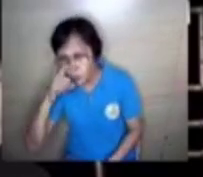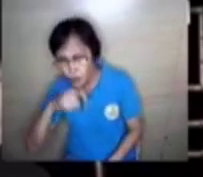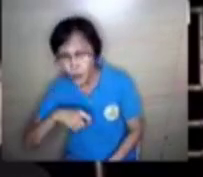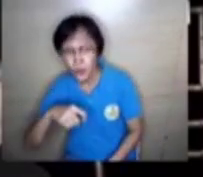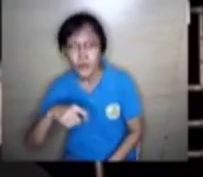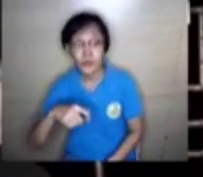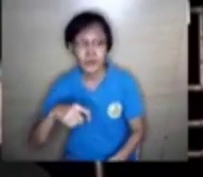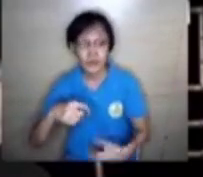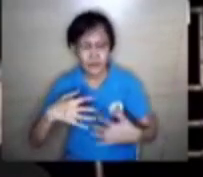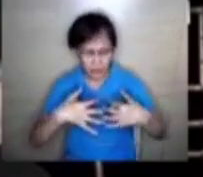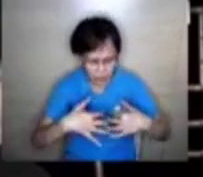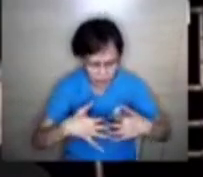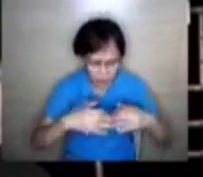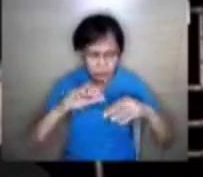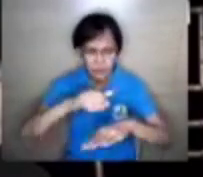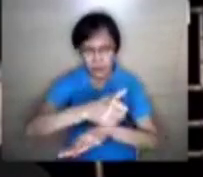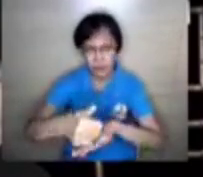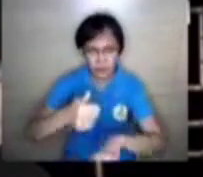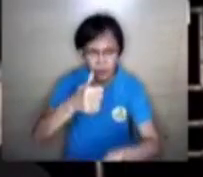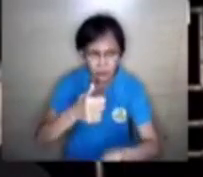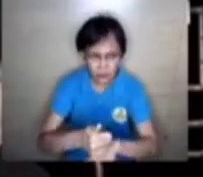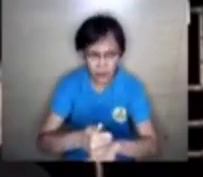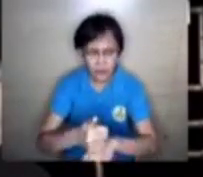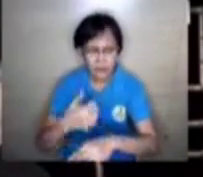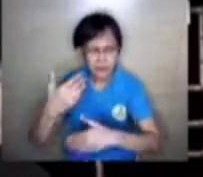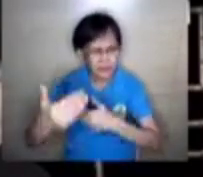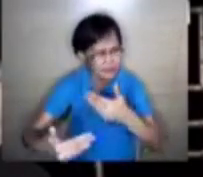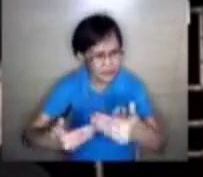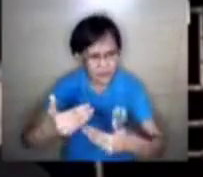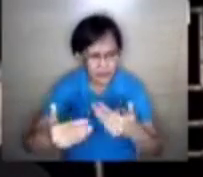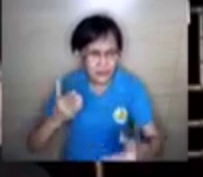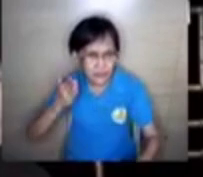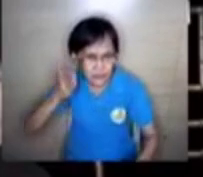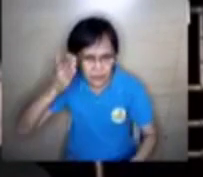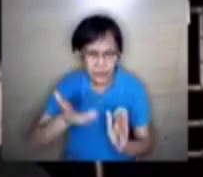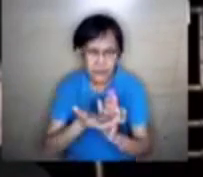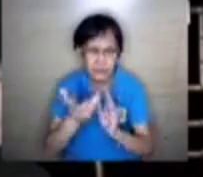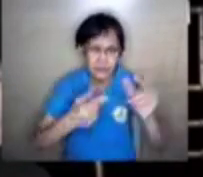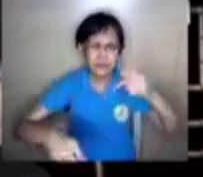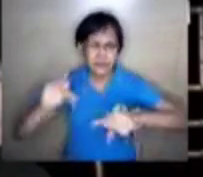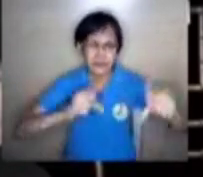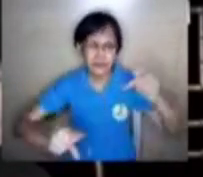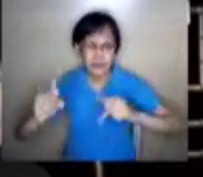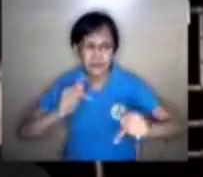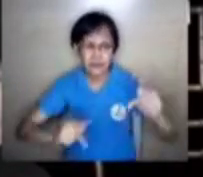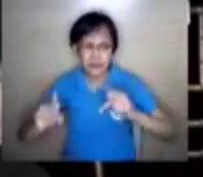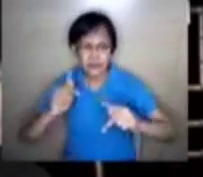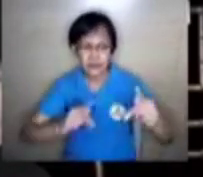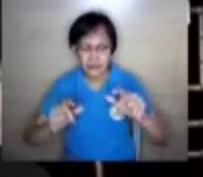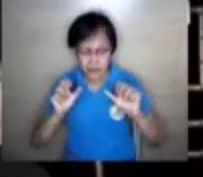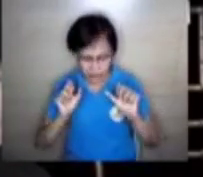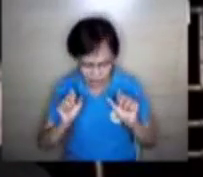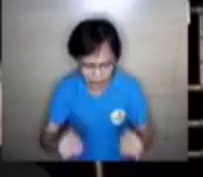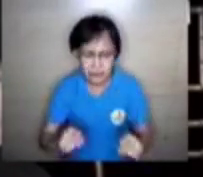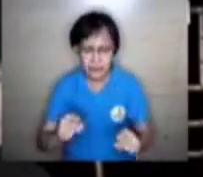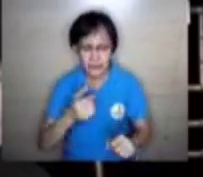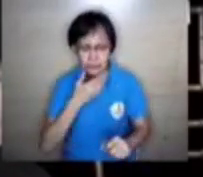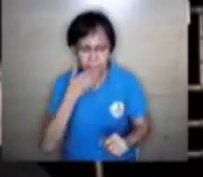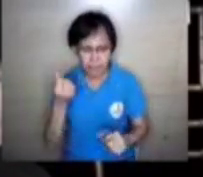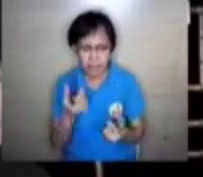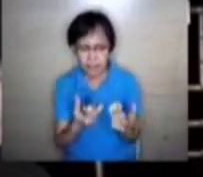itayo natin ang pundasyon para sa mga susunod na henerasyon. Kung tama ang gagawin natin sa susunod na mga